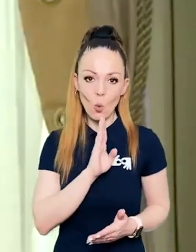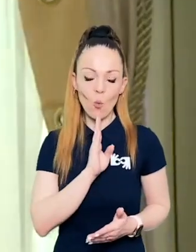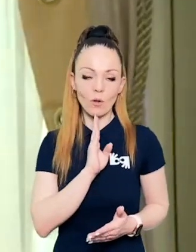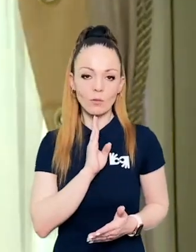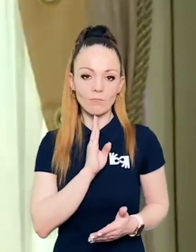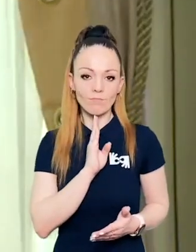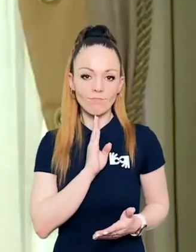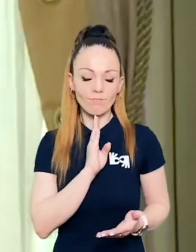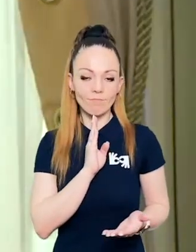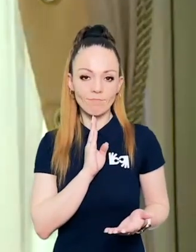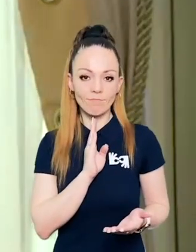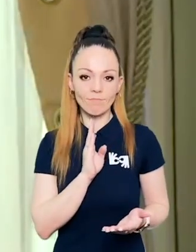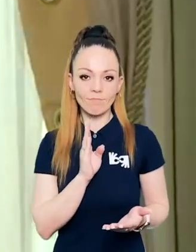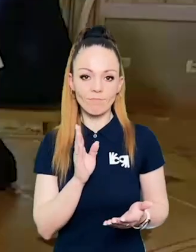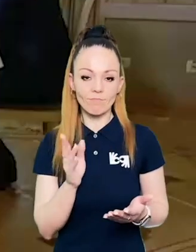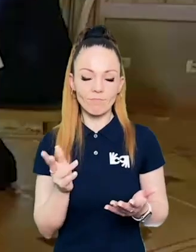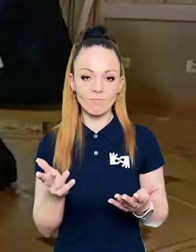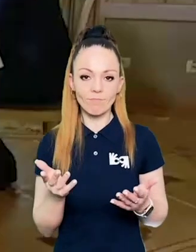на жінок